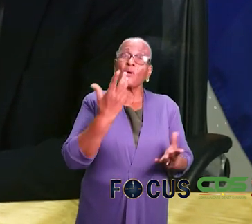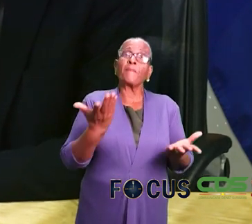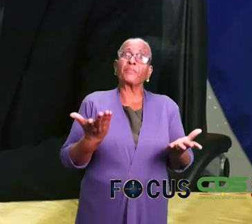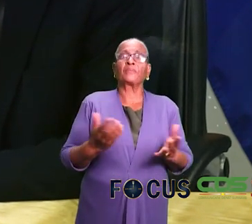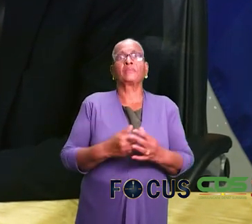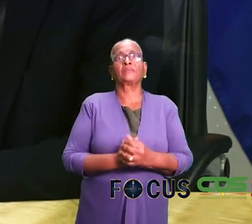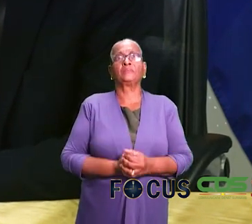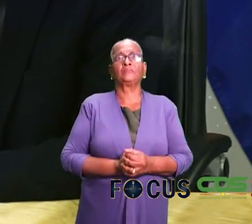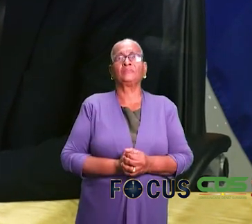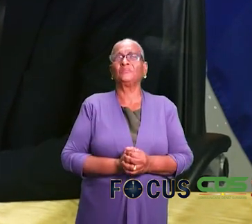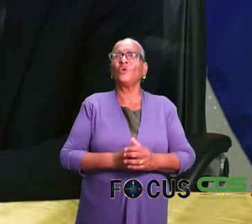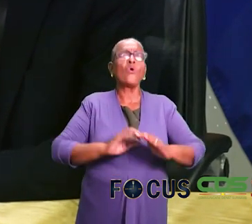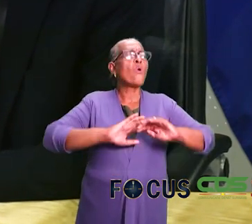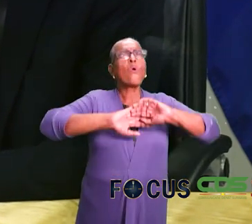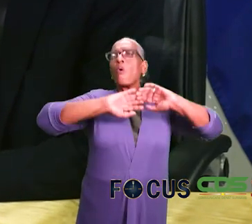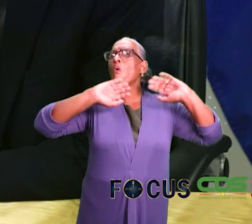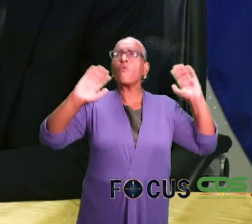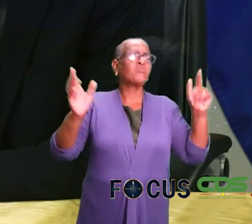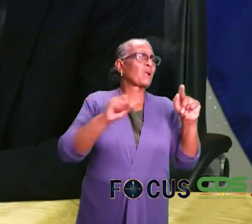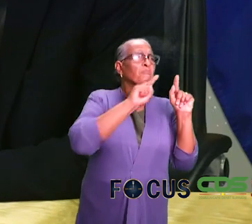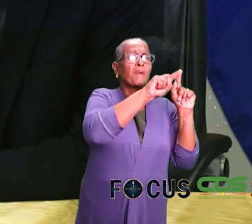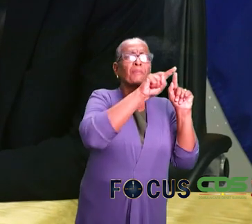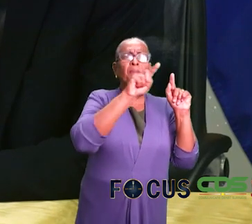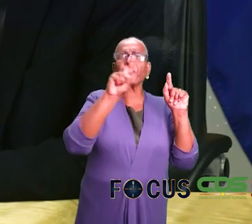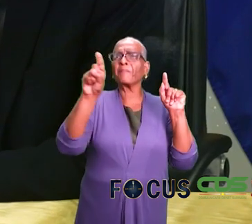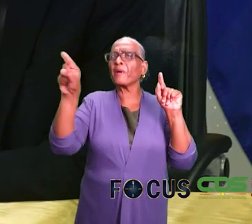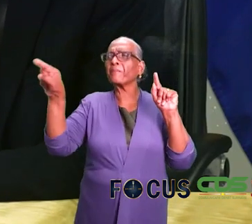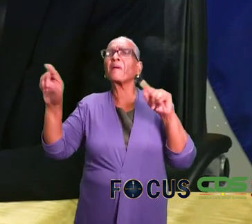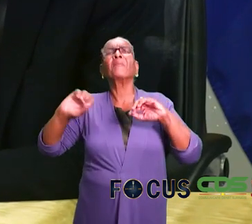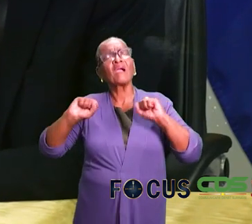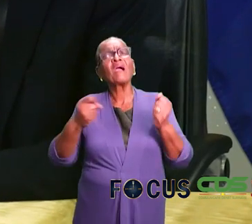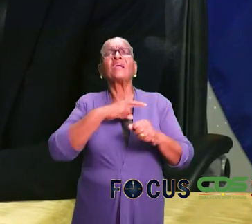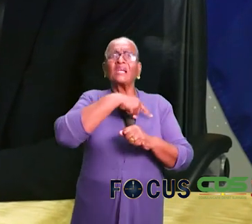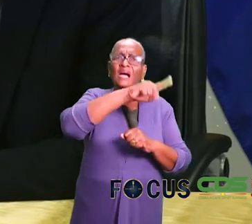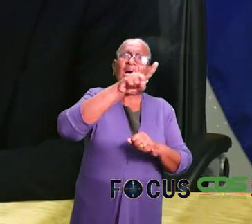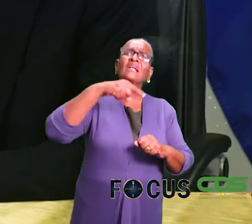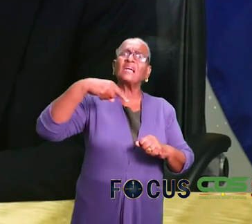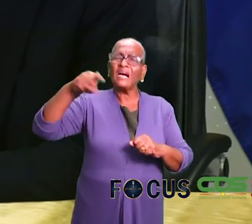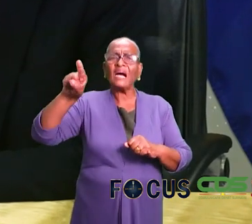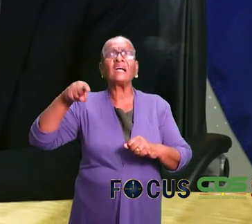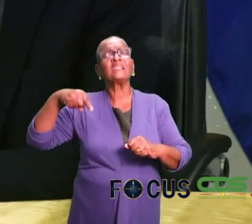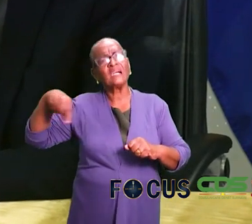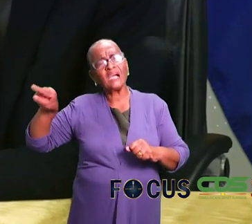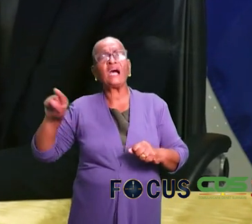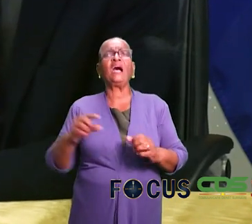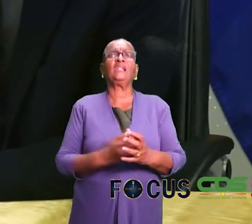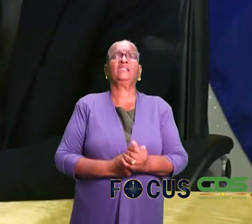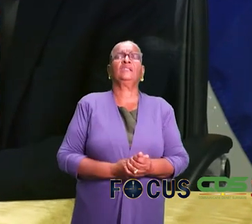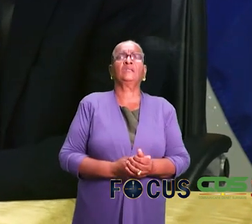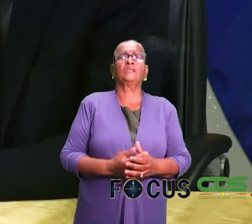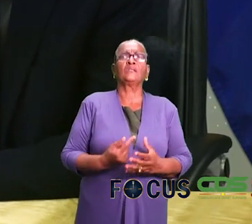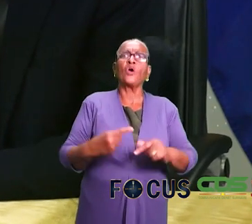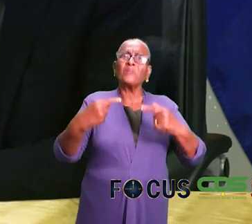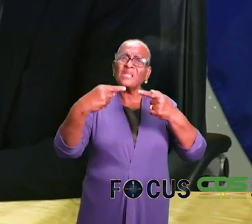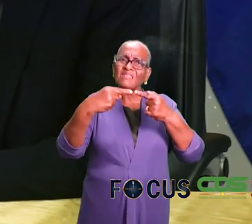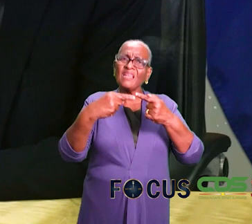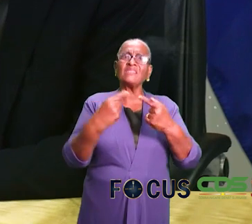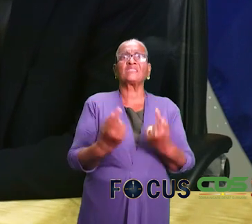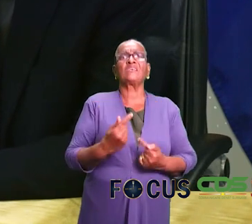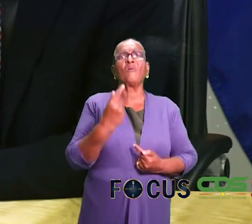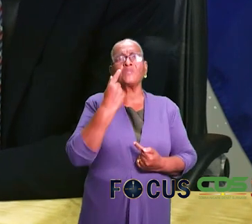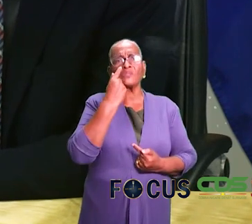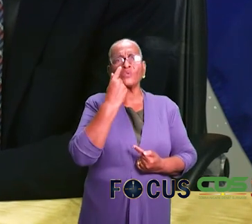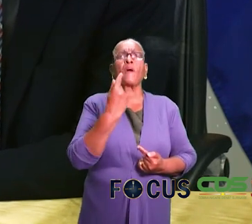NCT Suriname, Nationaal Coördinatieteam Suriname, heeft een Facebookpage waarop CDS, waarop